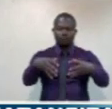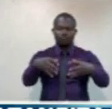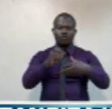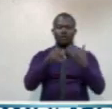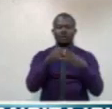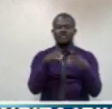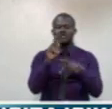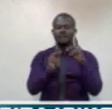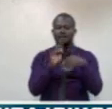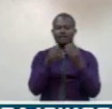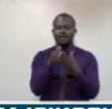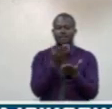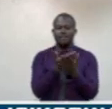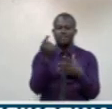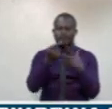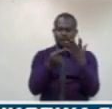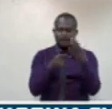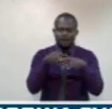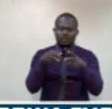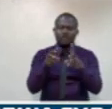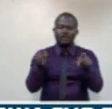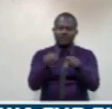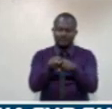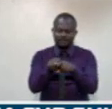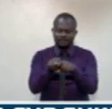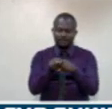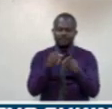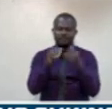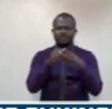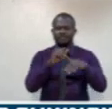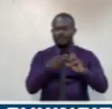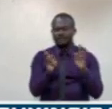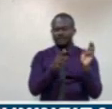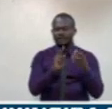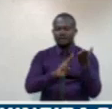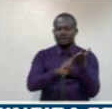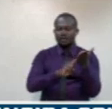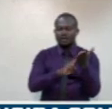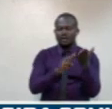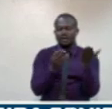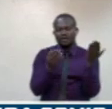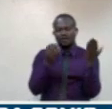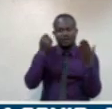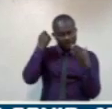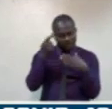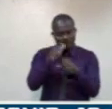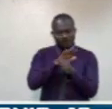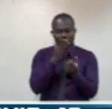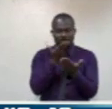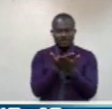riba itsinda ry'abantu basaba ibintu mu buryo bumwe, mu buryo butandukanye n'ubusanzwe bukoresha. Wumva yujuje